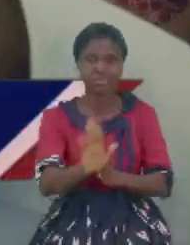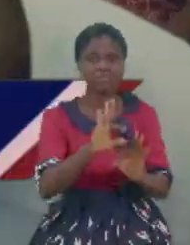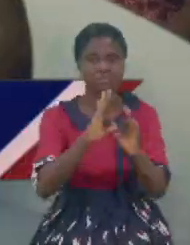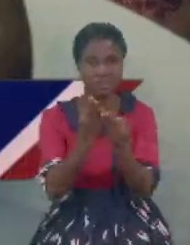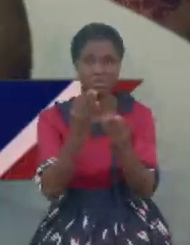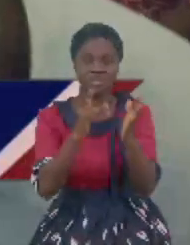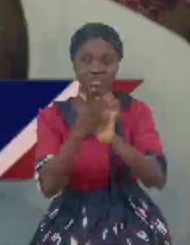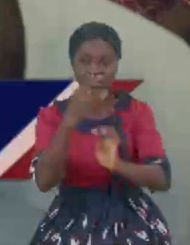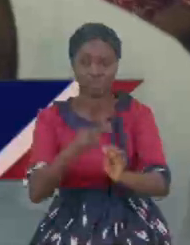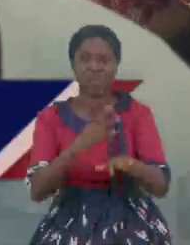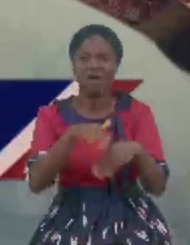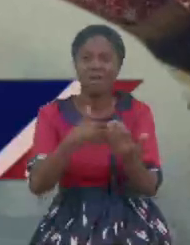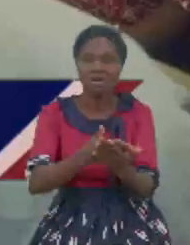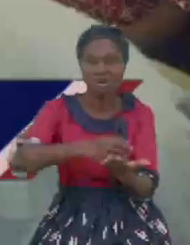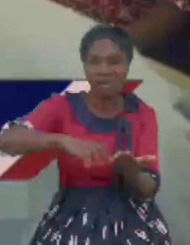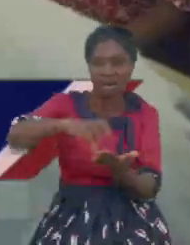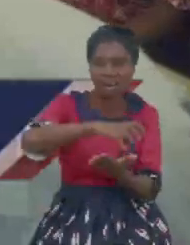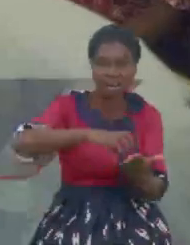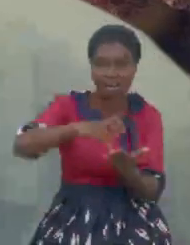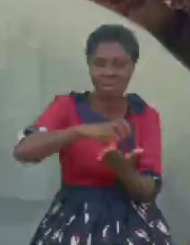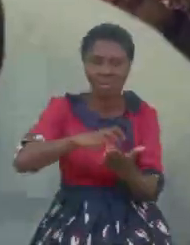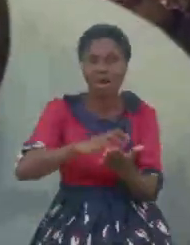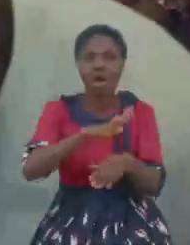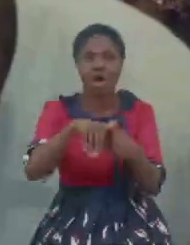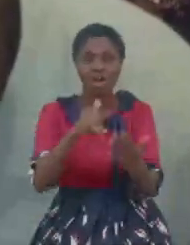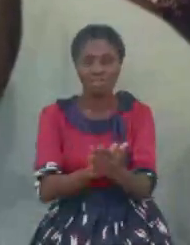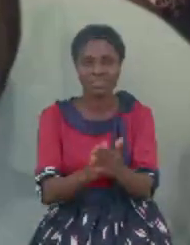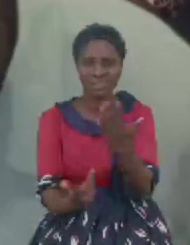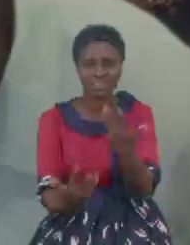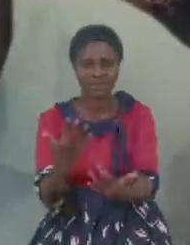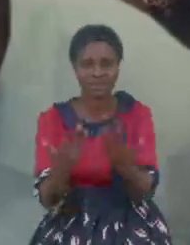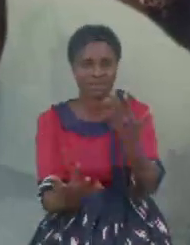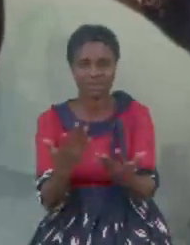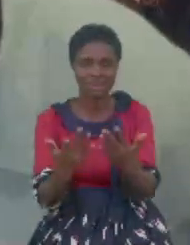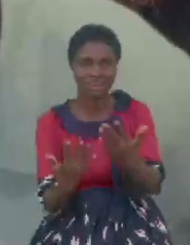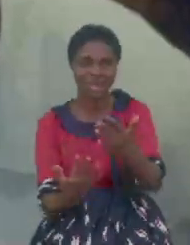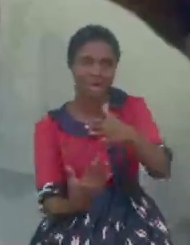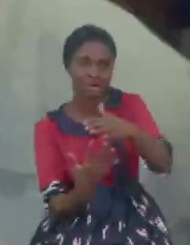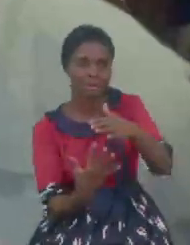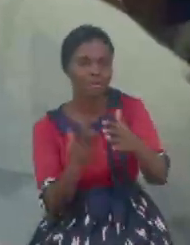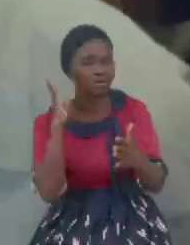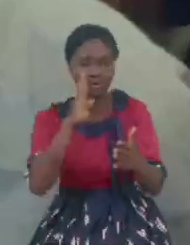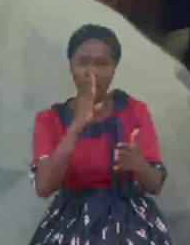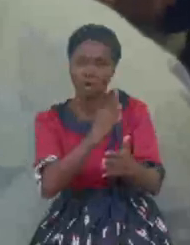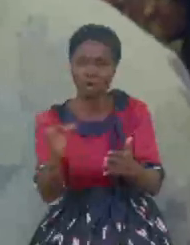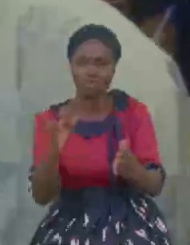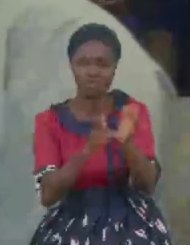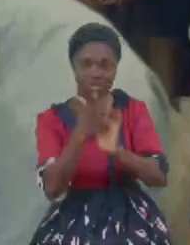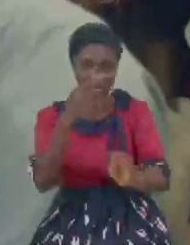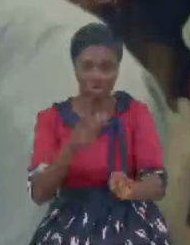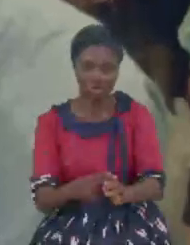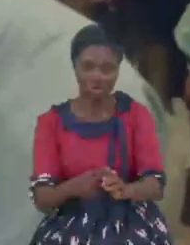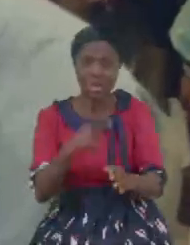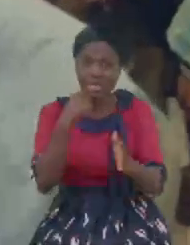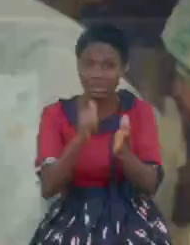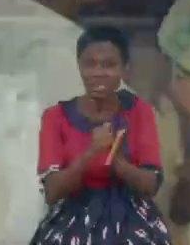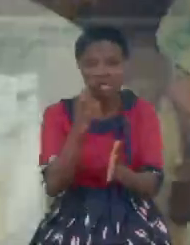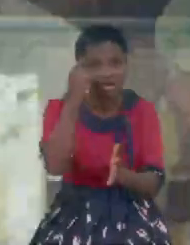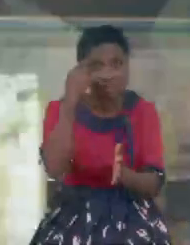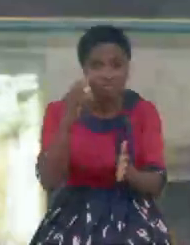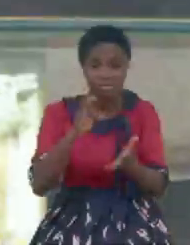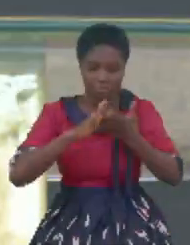la confusion, tout le bruit et tout le feu qui brûle, tout le feu là sera éteint au nom de